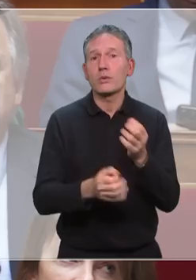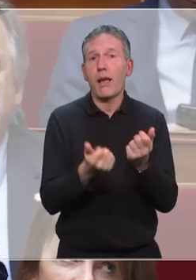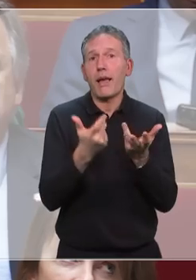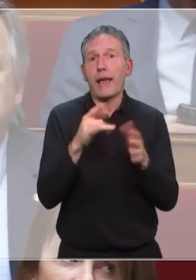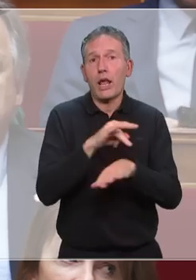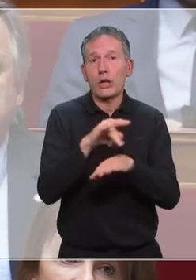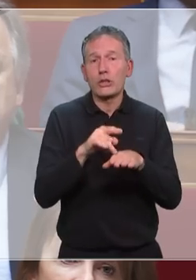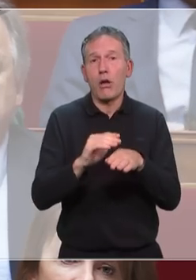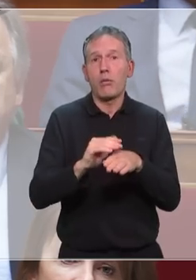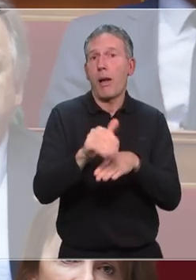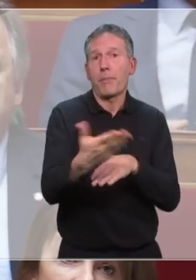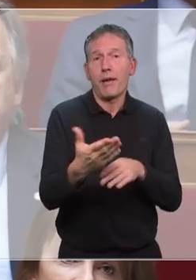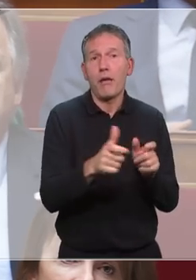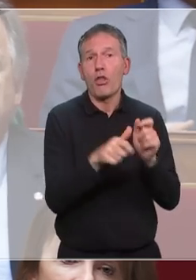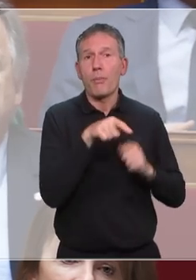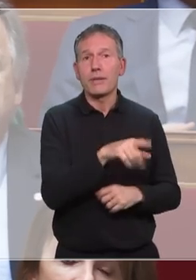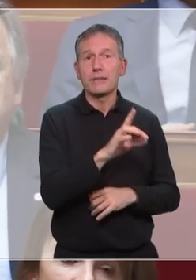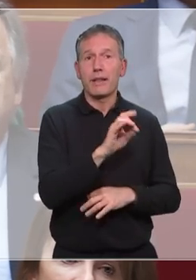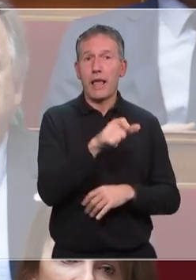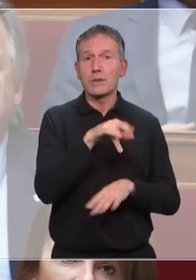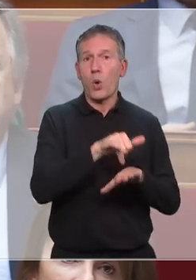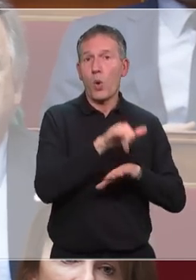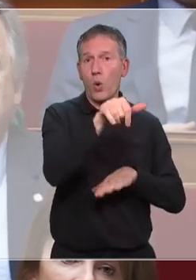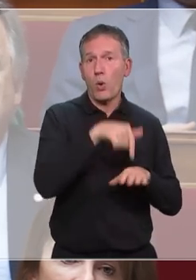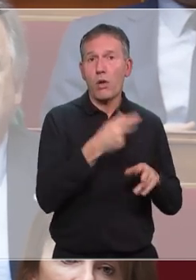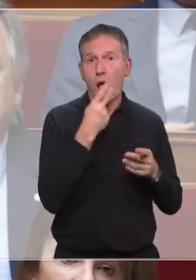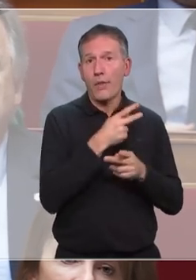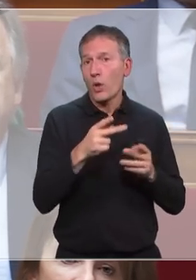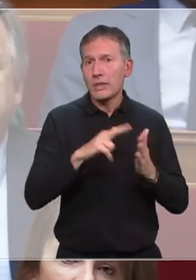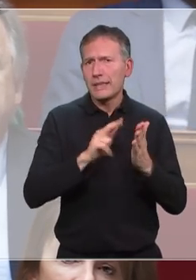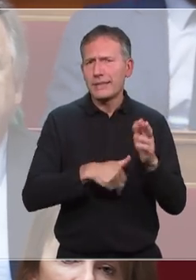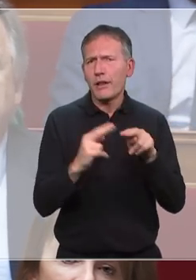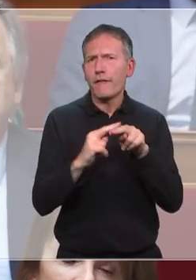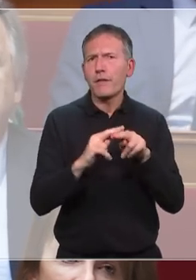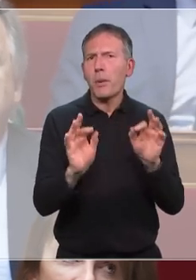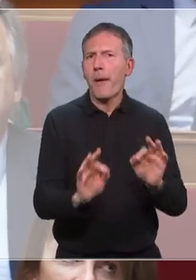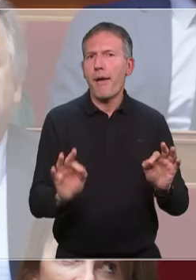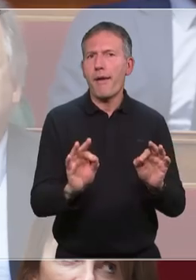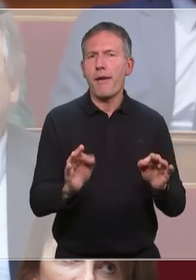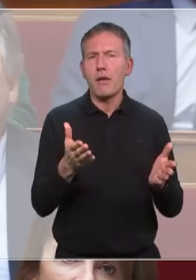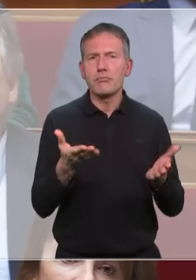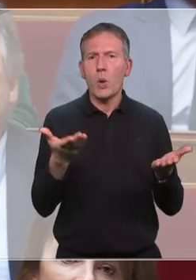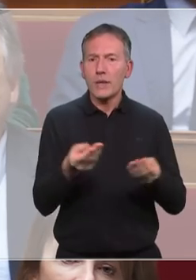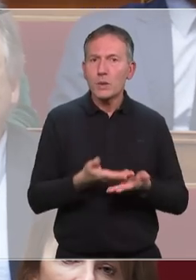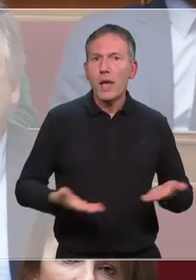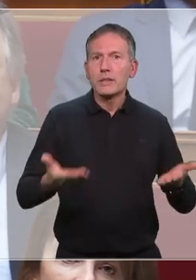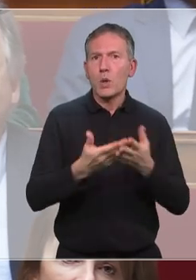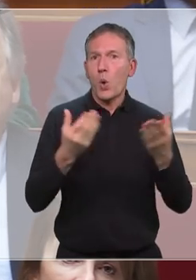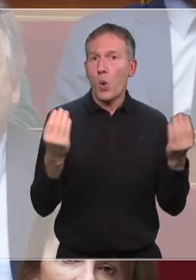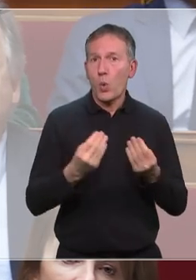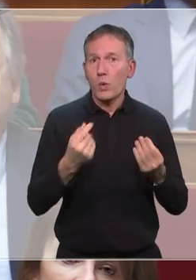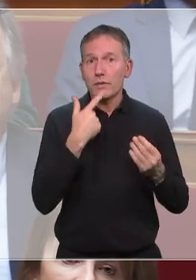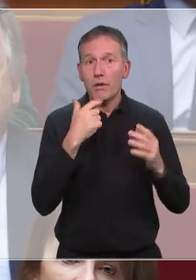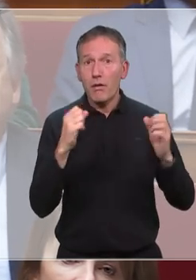après, l'entreprise Dassault a rappelé que rien n'était signé. Madame la Première ministre, où en est-on donc sur ce dossier? Un